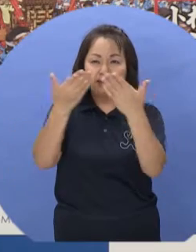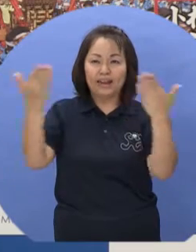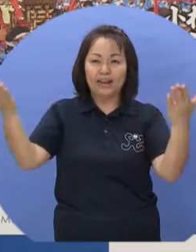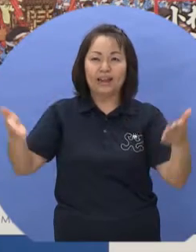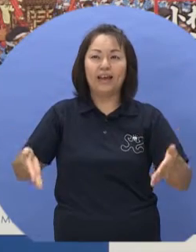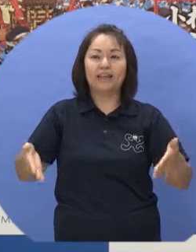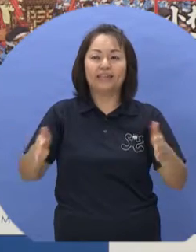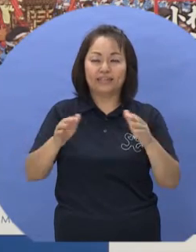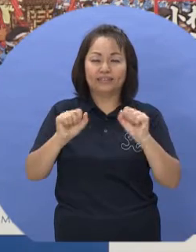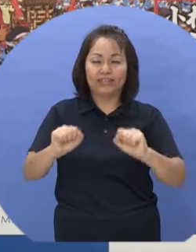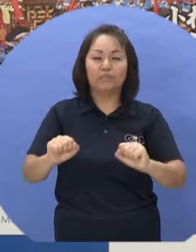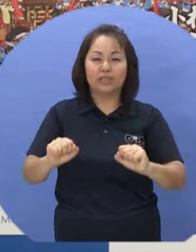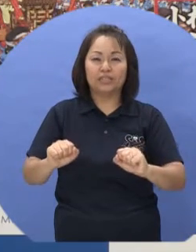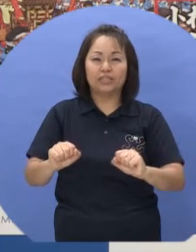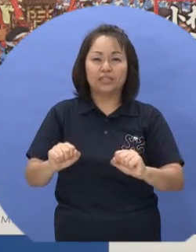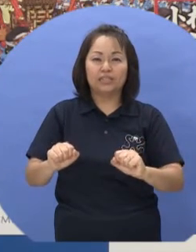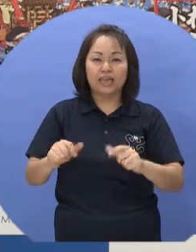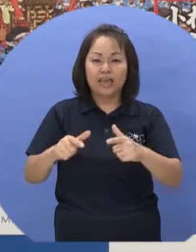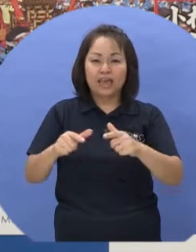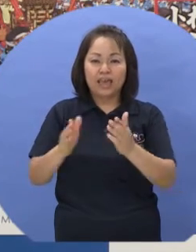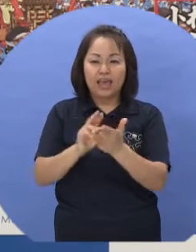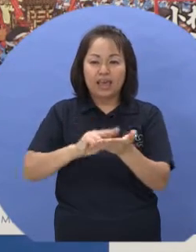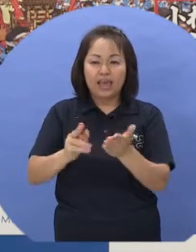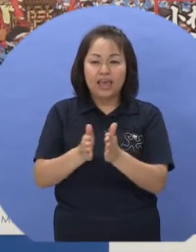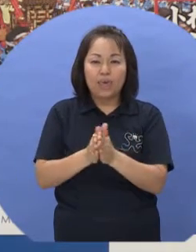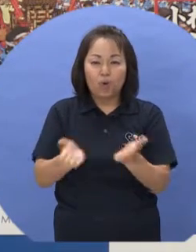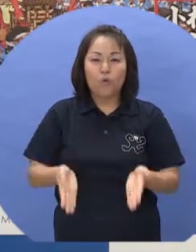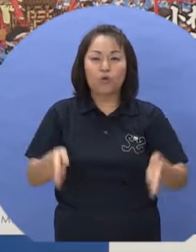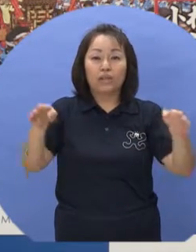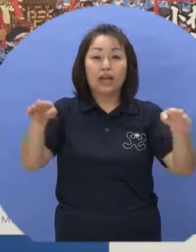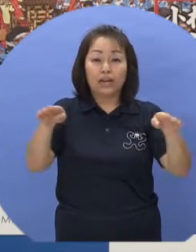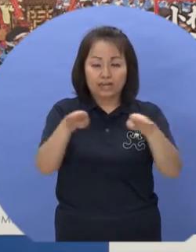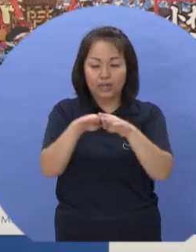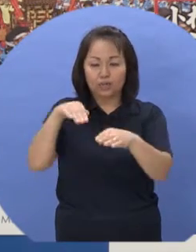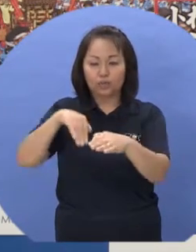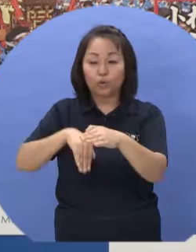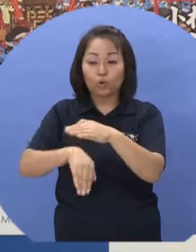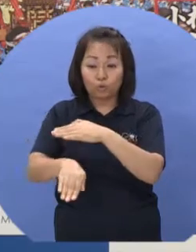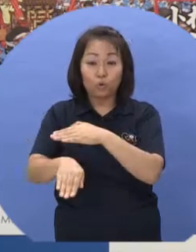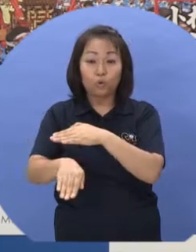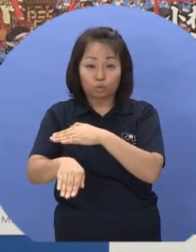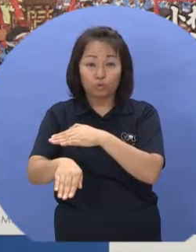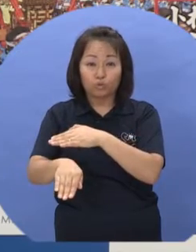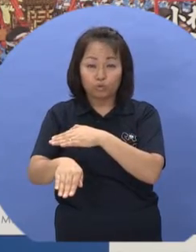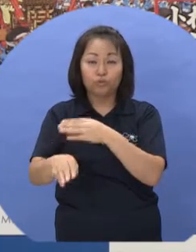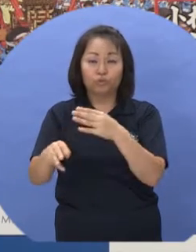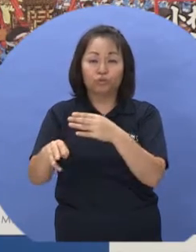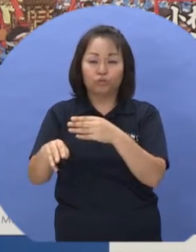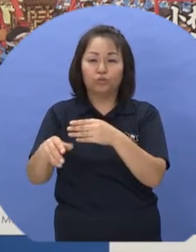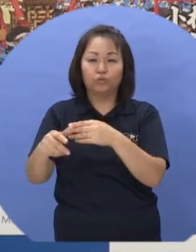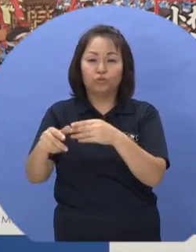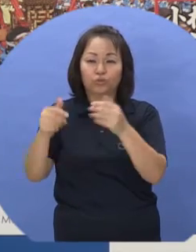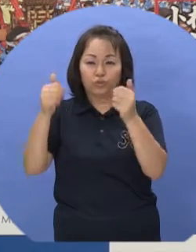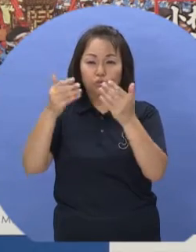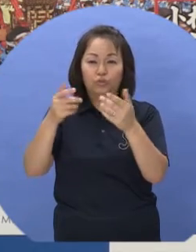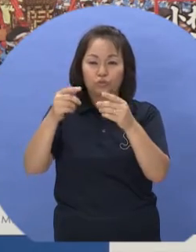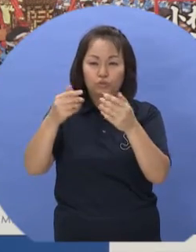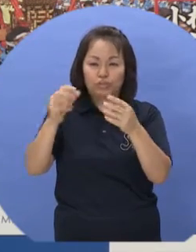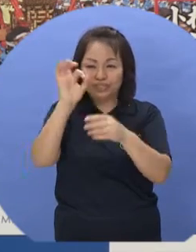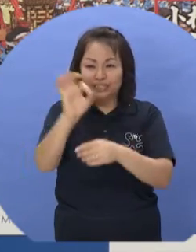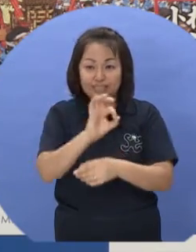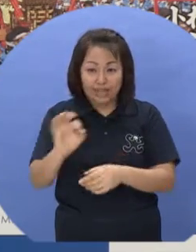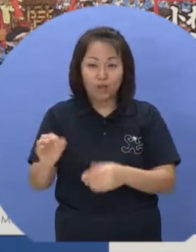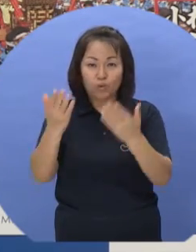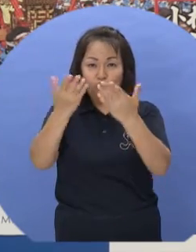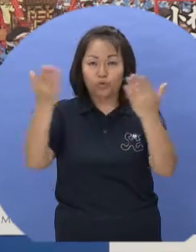本館が所蔵する原画114点を今回改めてといいますか、展示をするものでありますので、こ